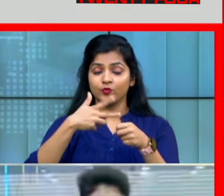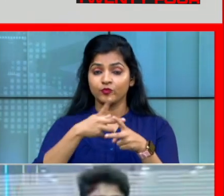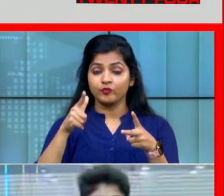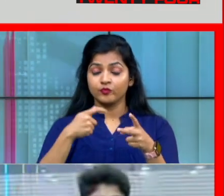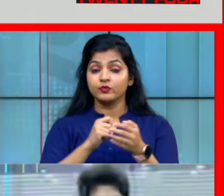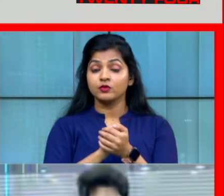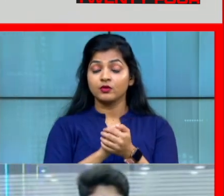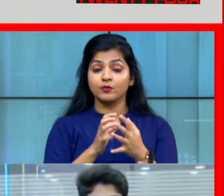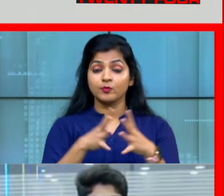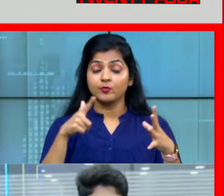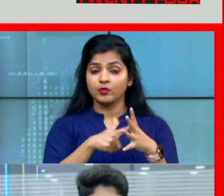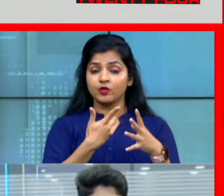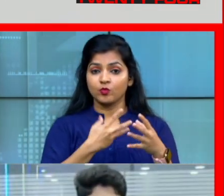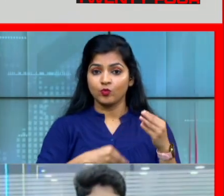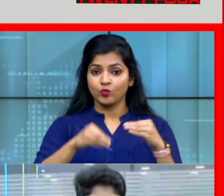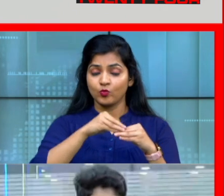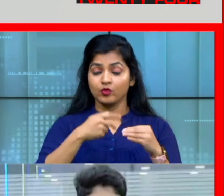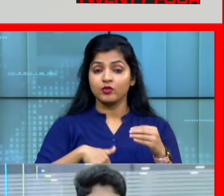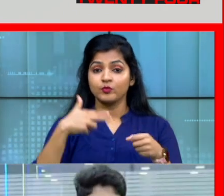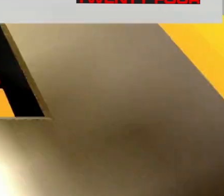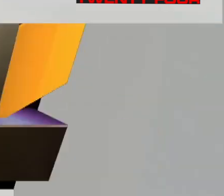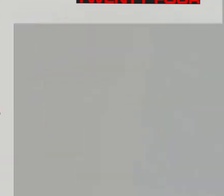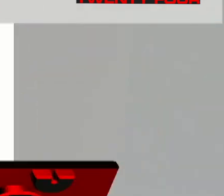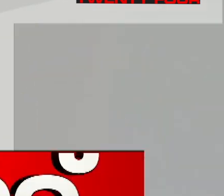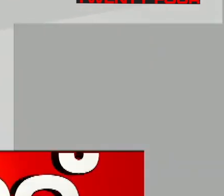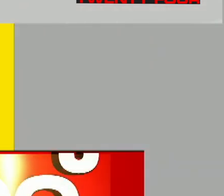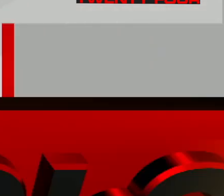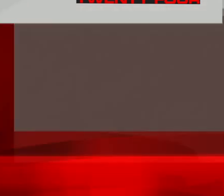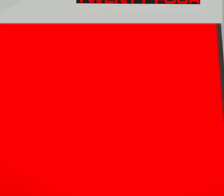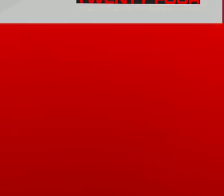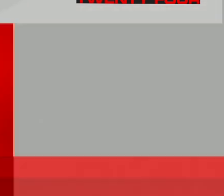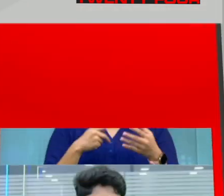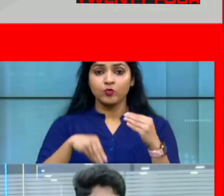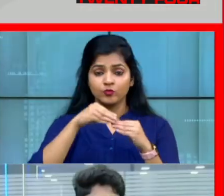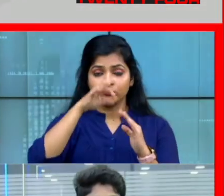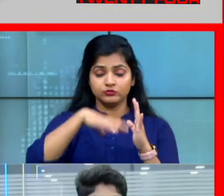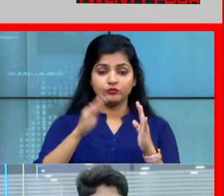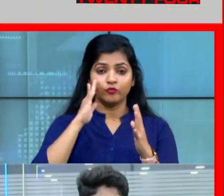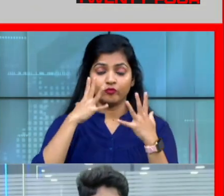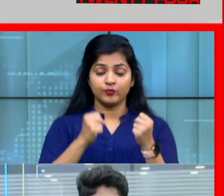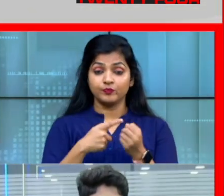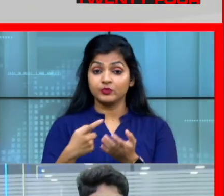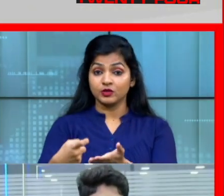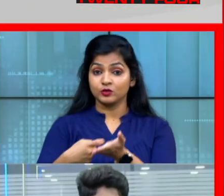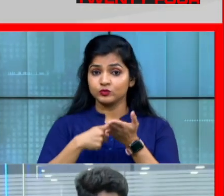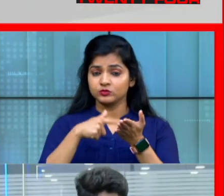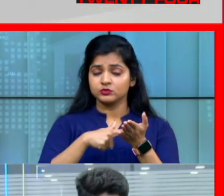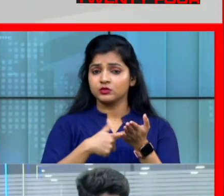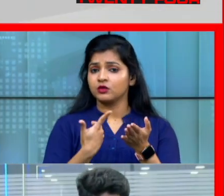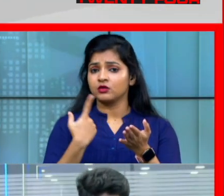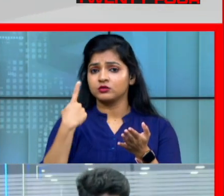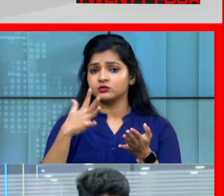നിരക്ക് നിശ്ചയിക്കുന്ന രീതി അതറിയണമെന്നൊരു ആവശ്യം KSRTC മുന്നോട്ട് വച്ചു. എന്നാൽ അതൊരു അതിരുകടന്ന ആവശ്യമായിട്ടാണ് ബെഞ്ച്,